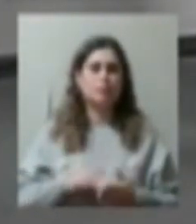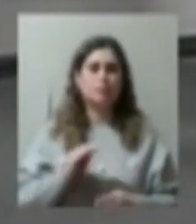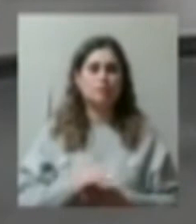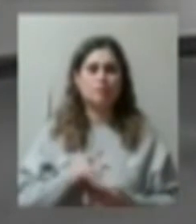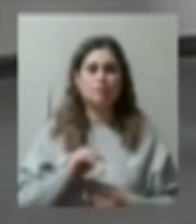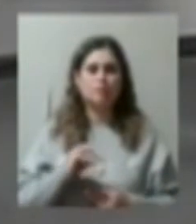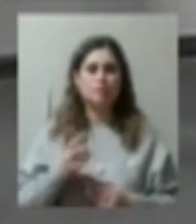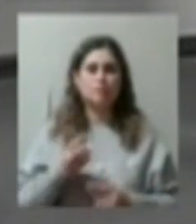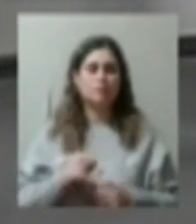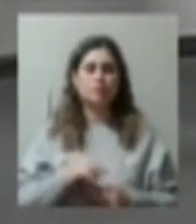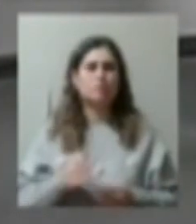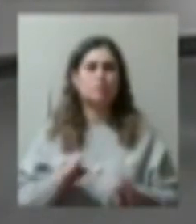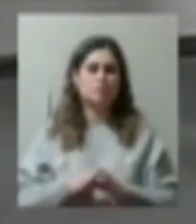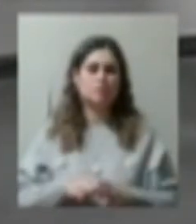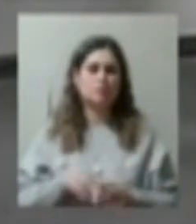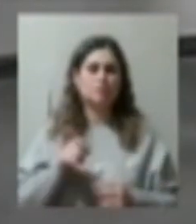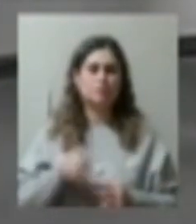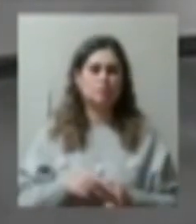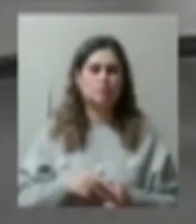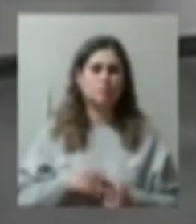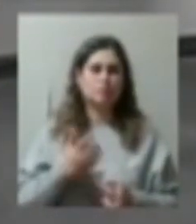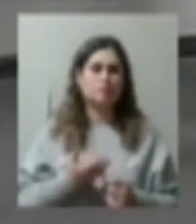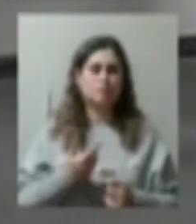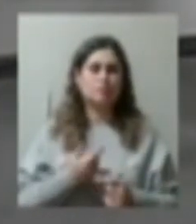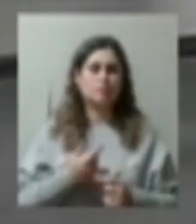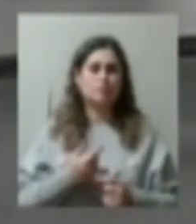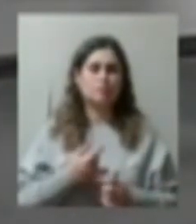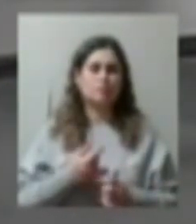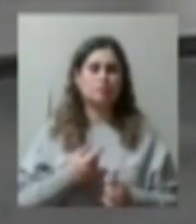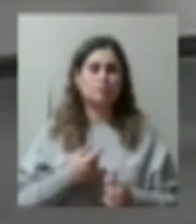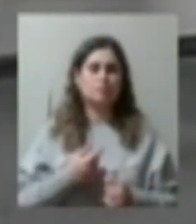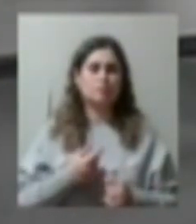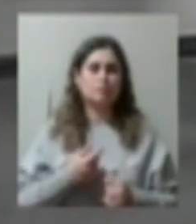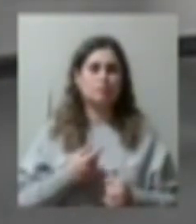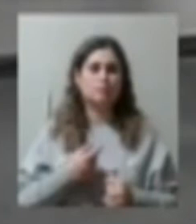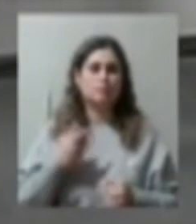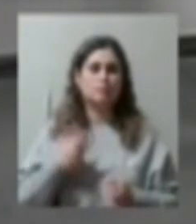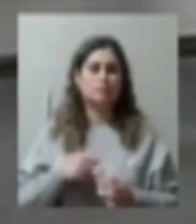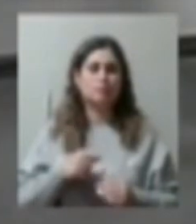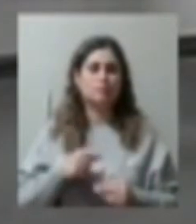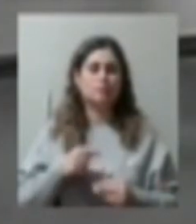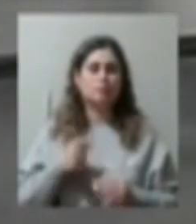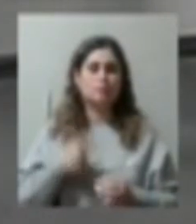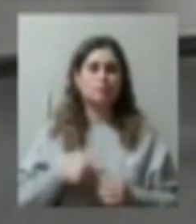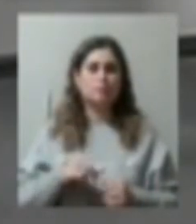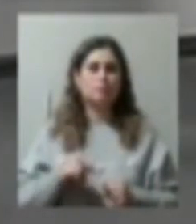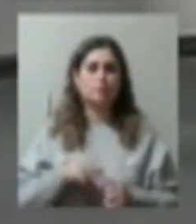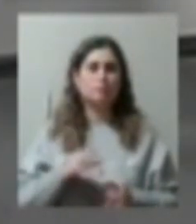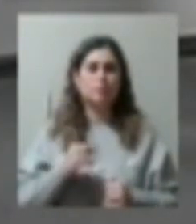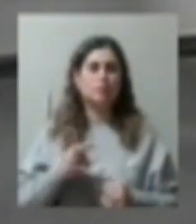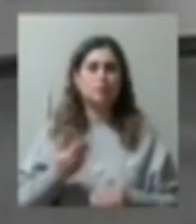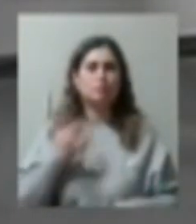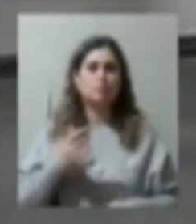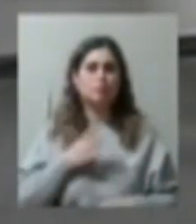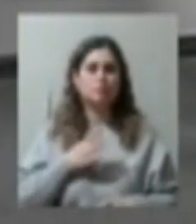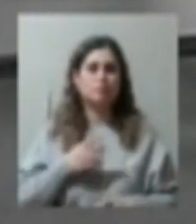позначення або закривати їх, і що знаки мають бути чисті і добре освітлені. Тобто раніше були такі